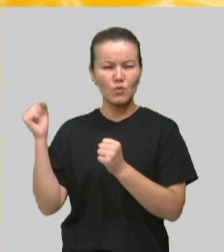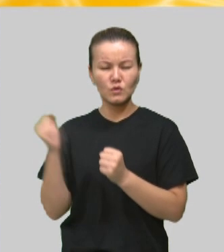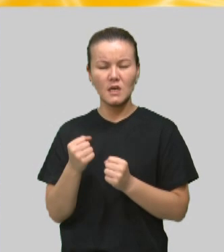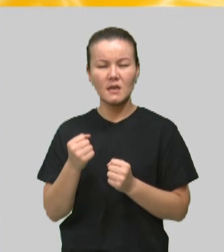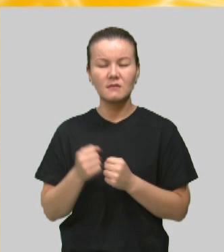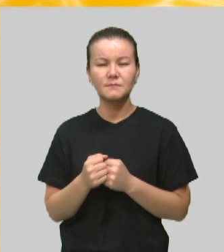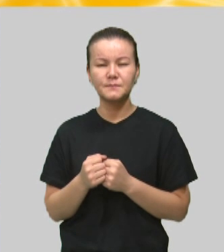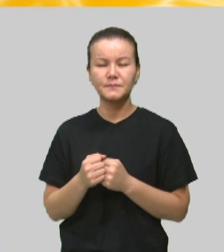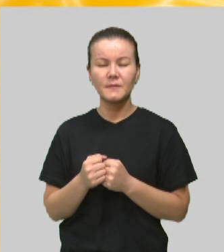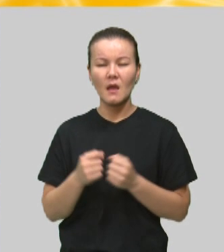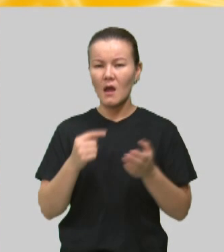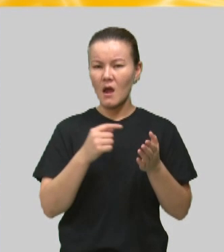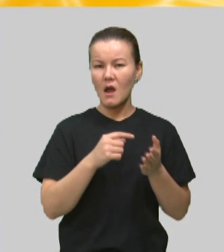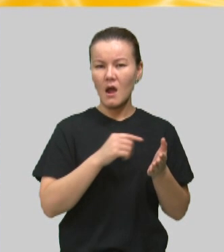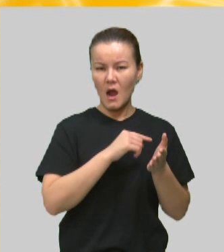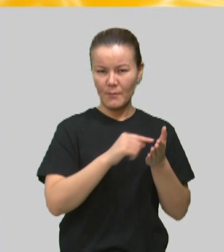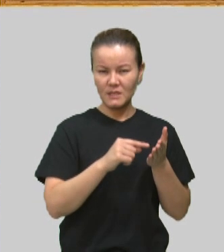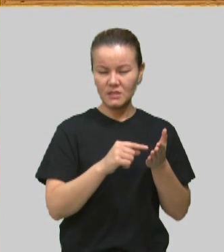Обозначьте орфограммы.